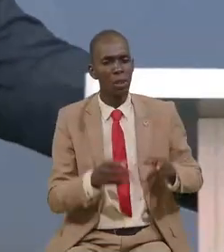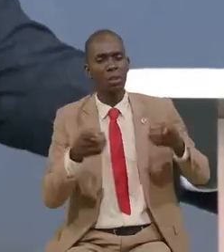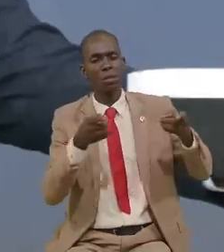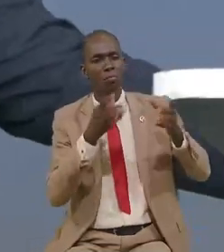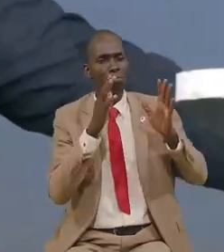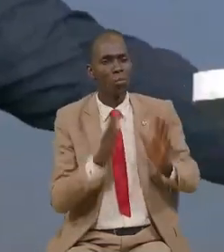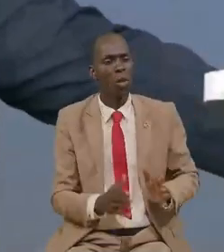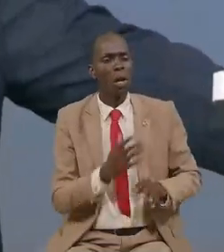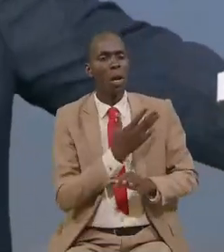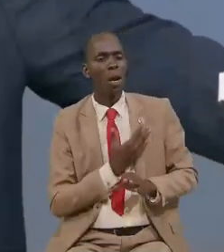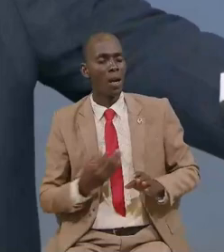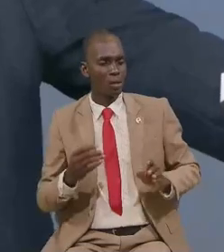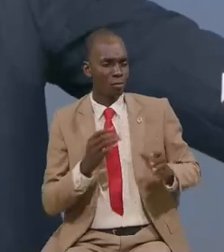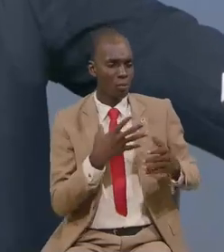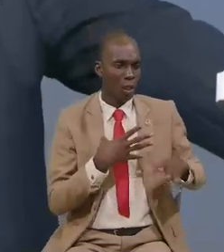offensé,